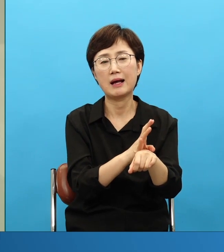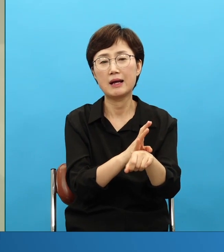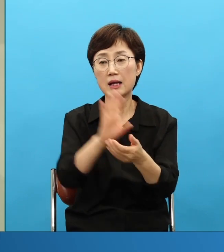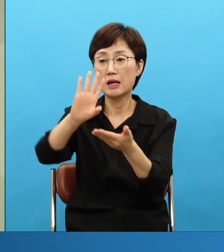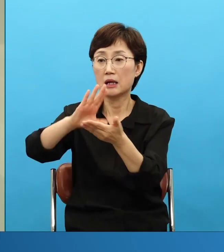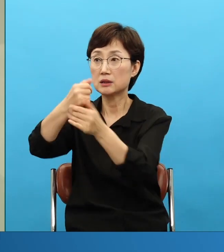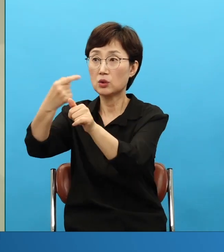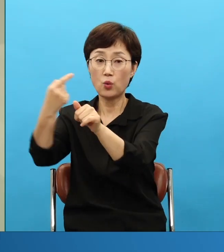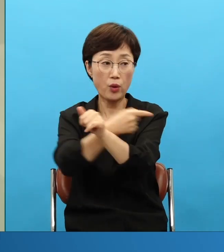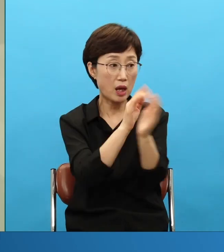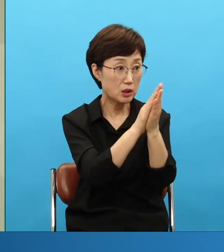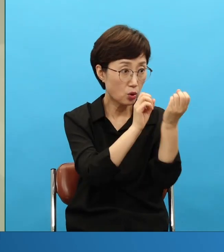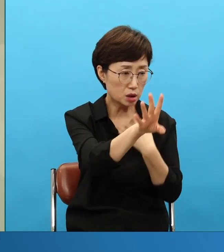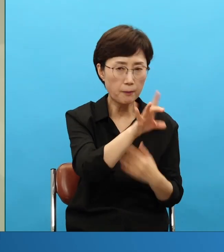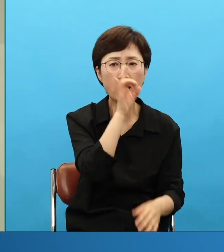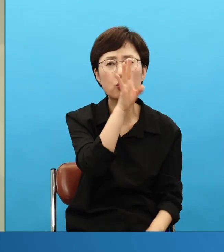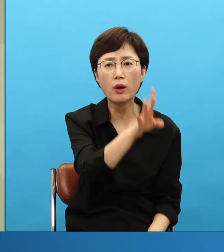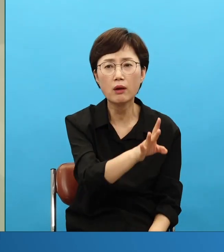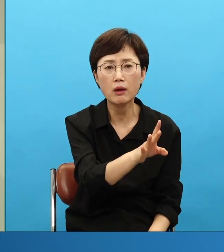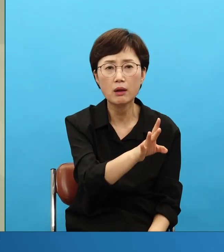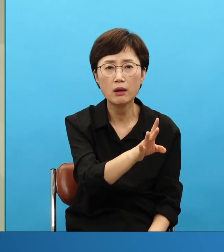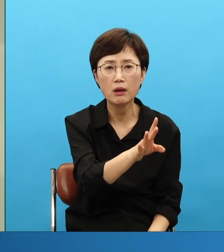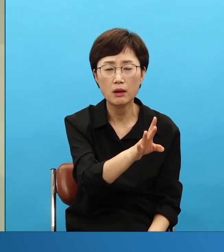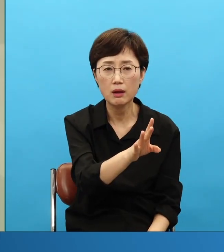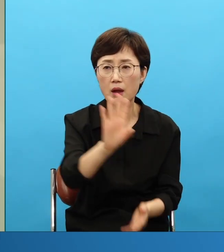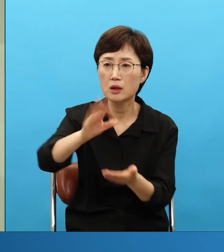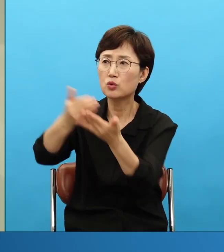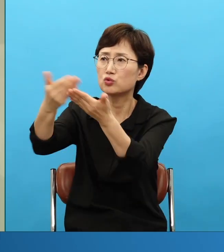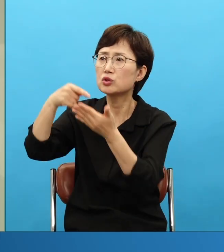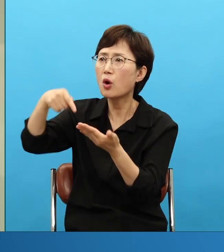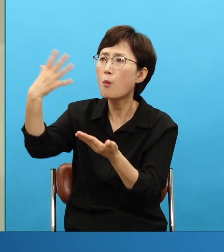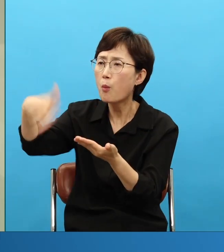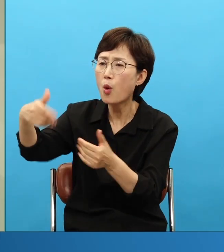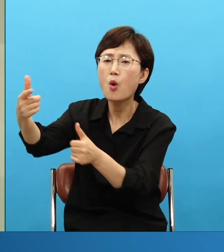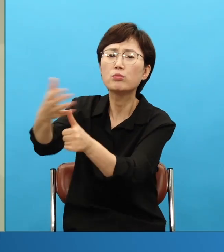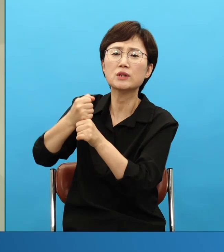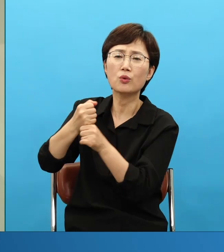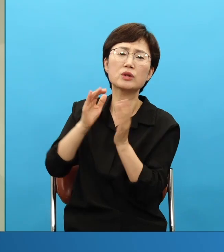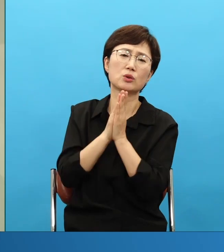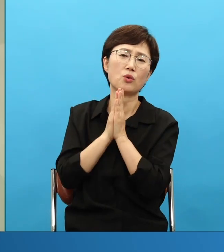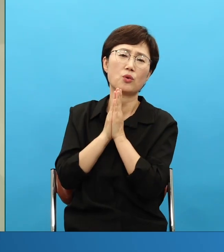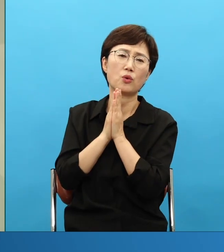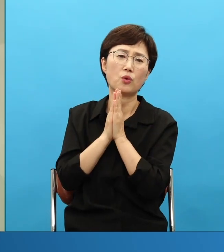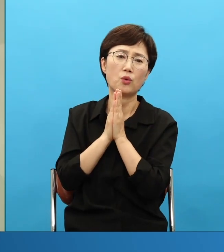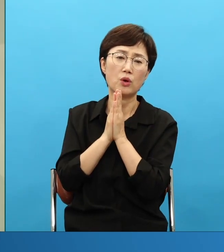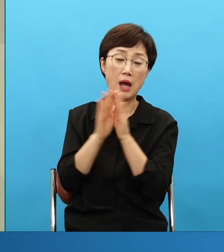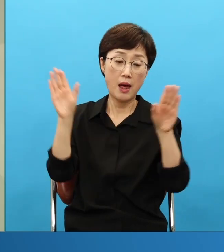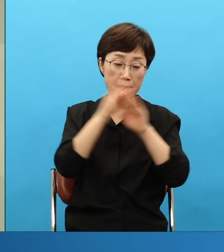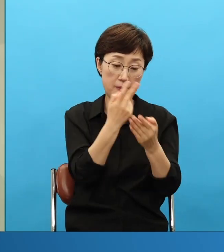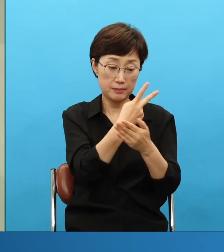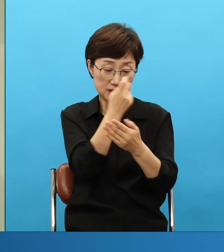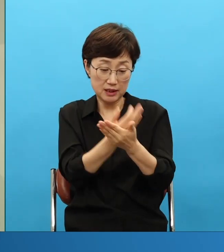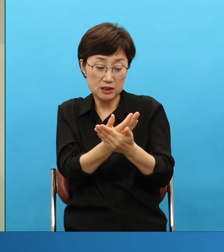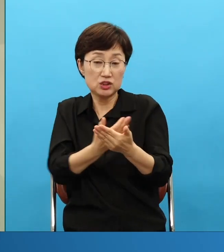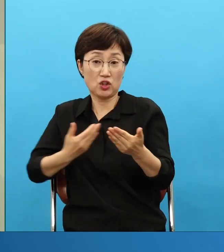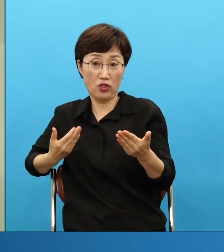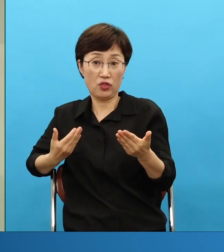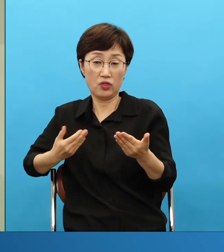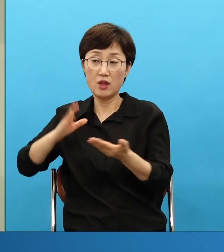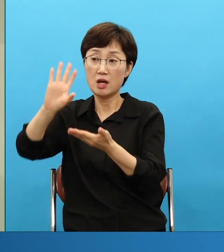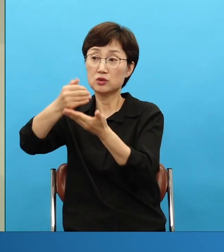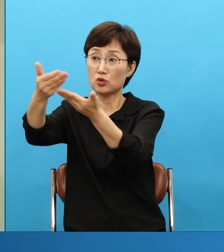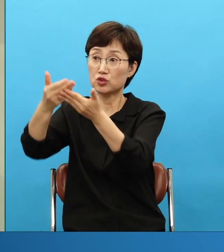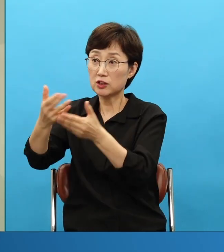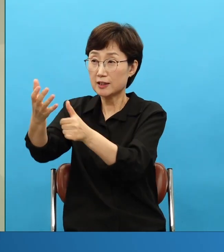you. 눈 감기 전에 그리스도께서 주신 거 기도하라. Before you close your eyes at night, pray with what Christ gave you. 예수님이 하라는 건 안 하고 맨날